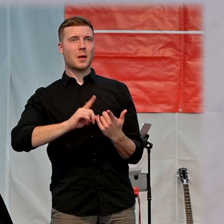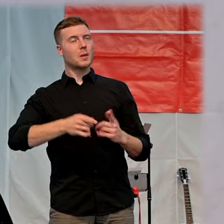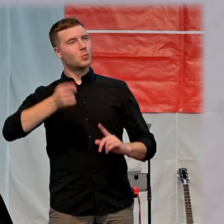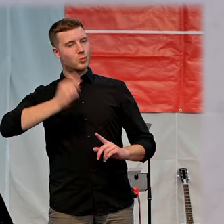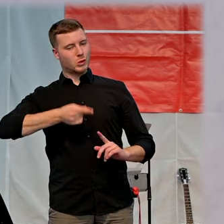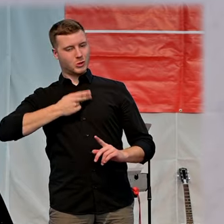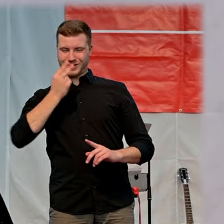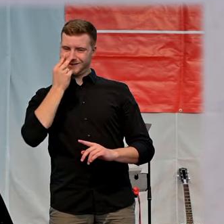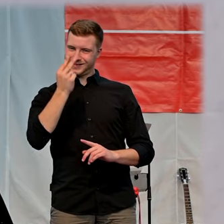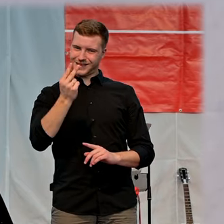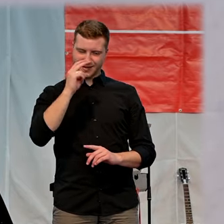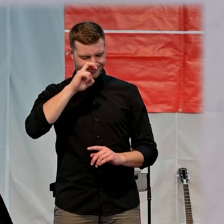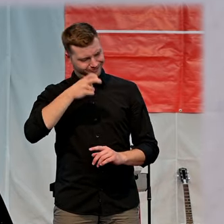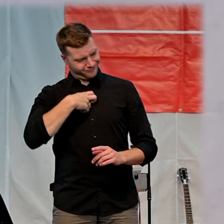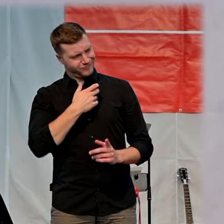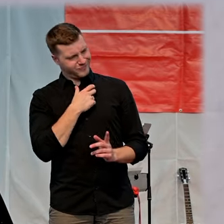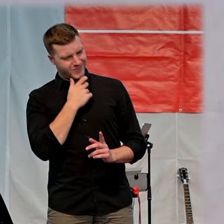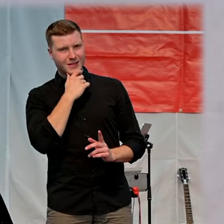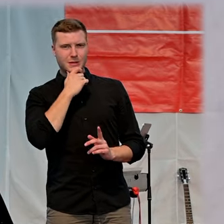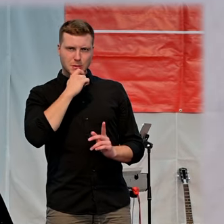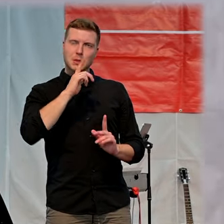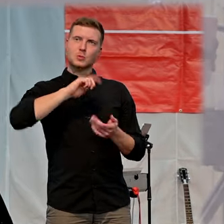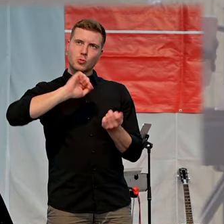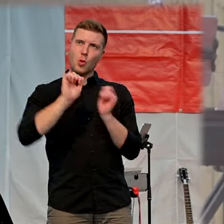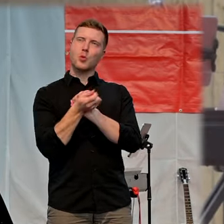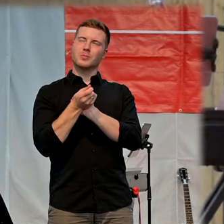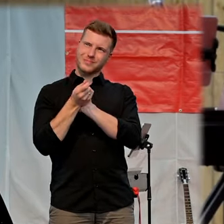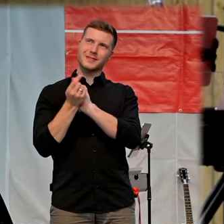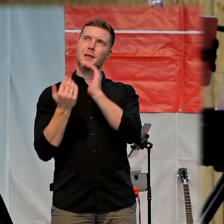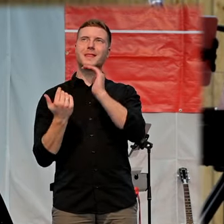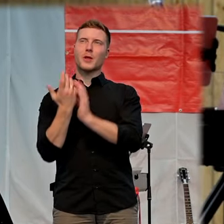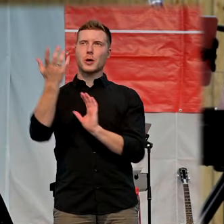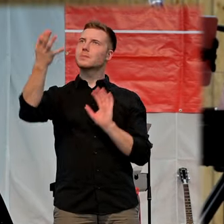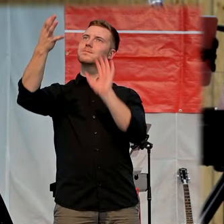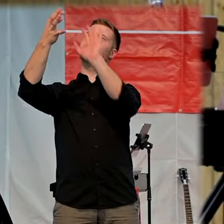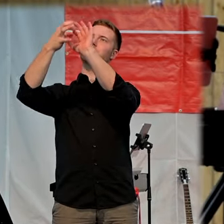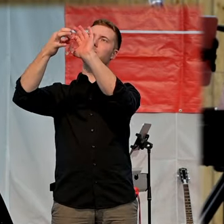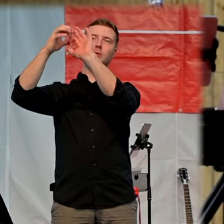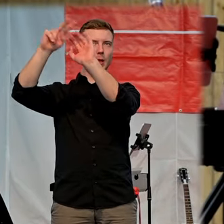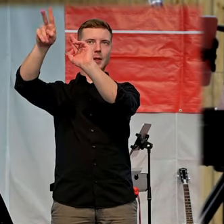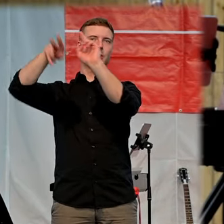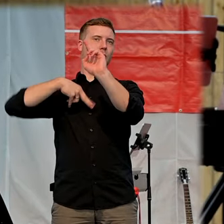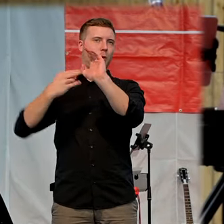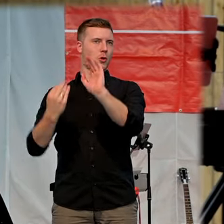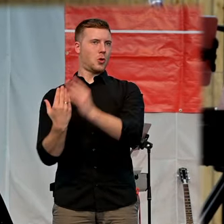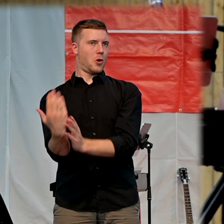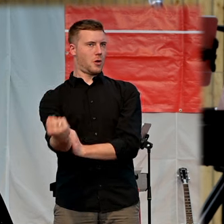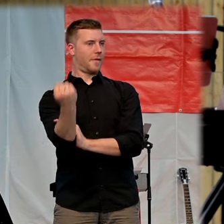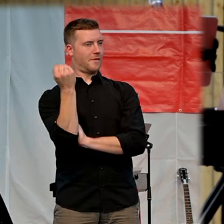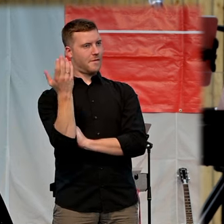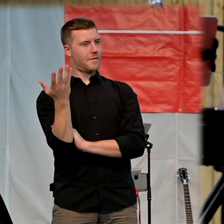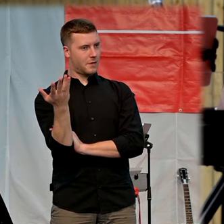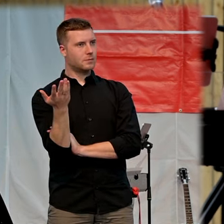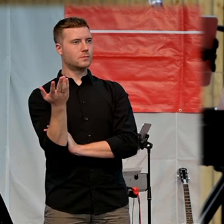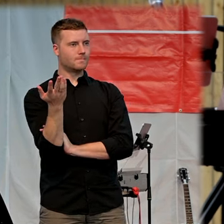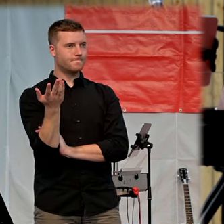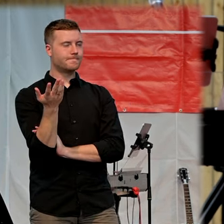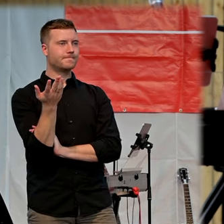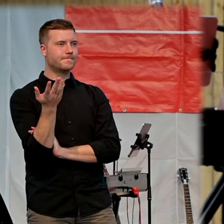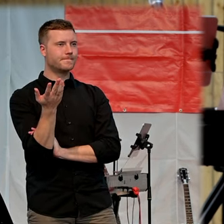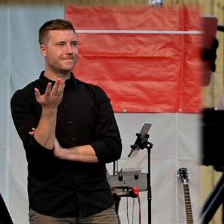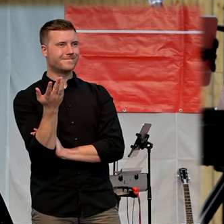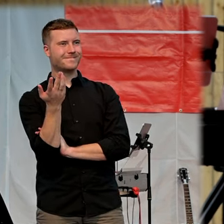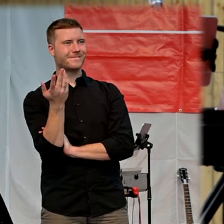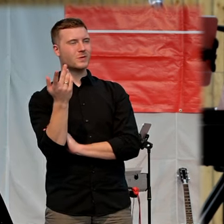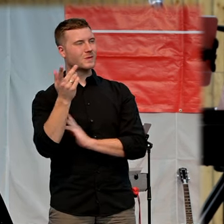ausgetilgt werden, damit Zeiten der Erquickung kommen vom Angesicht des Herrn. Also es gilt auch, dass wir